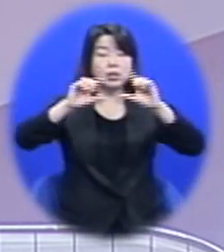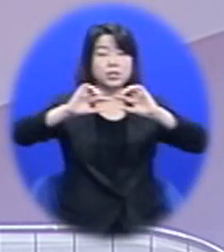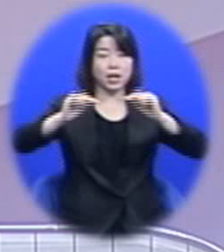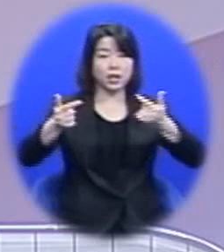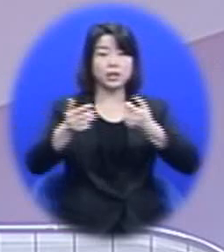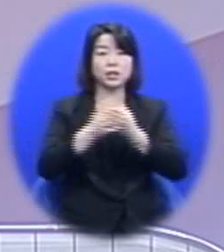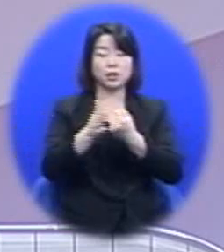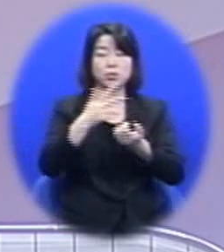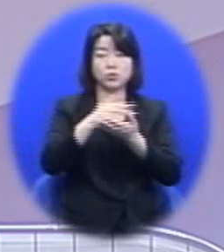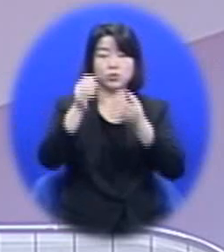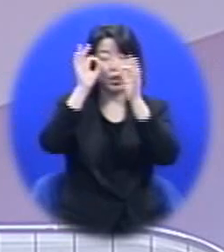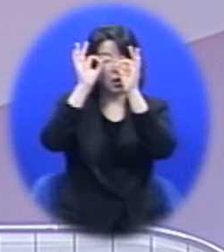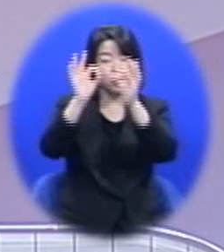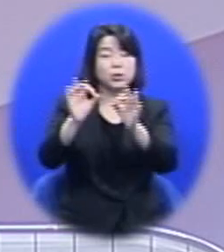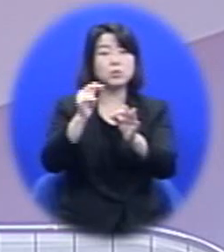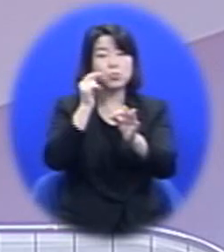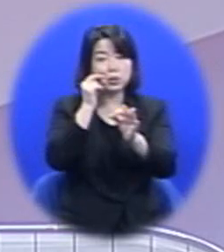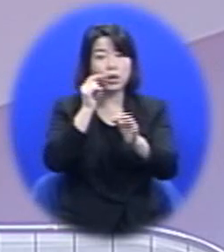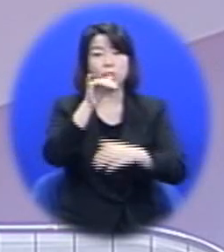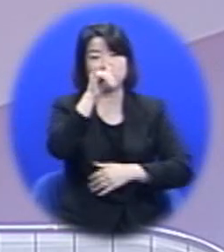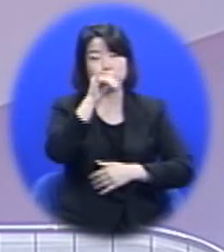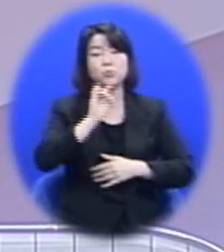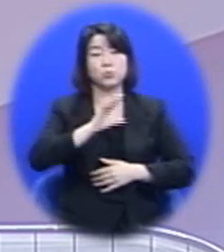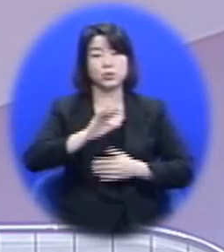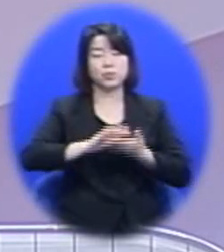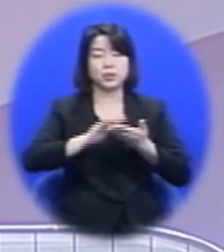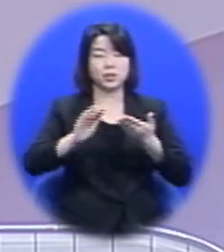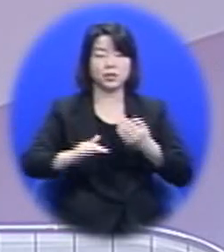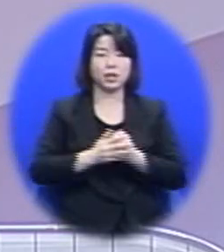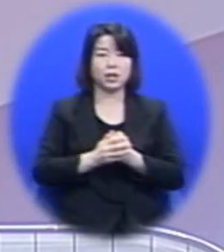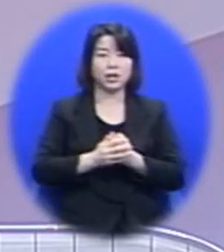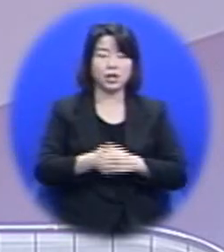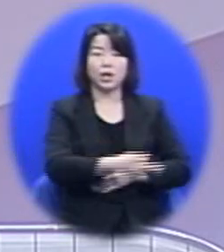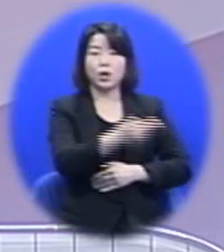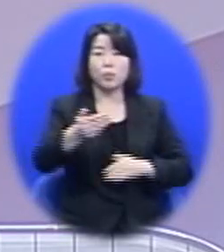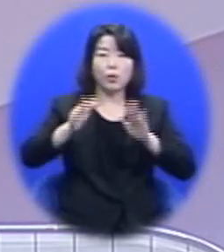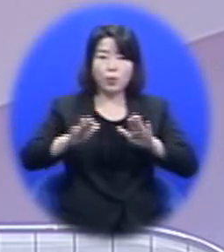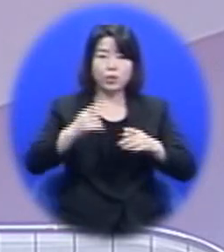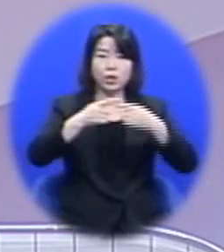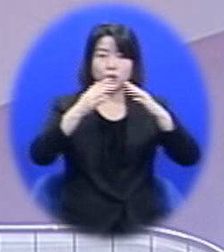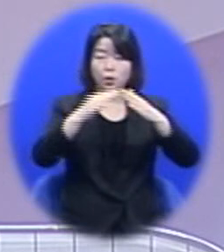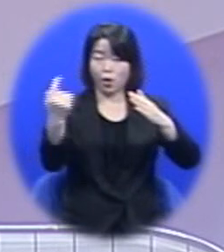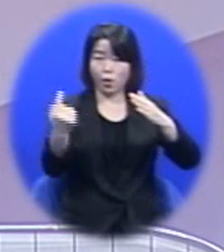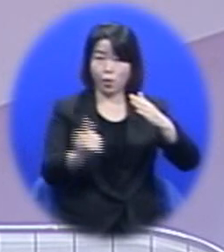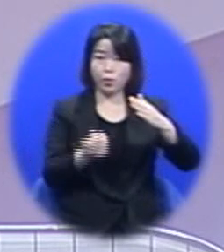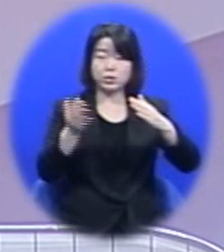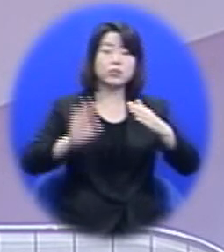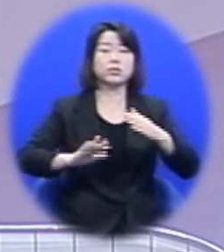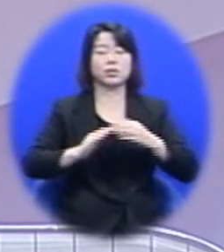주님을 보지 못하고 있는 것뿐입니다. 여러분 오늘 이렇게 교회를 나오셨는데